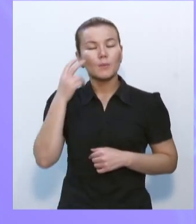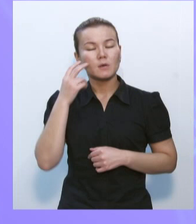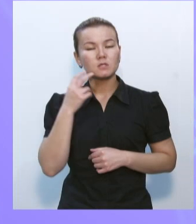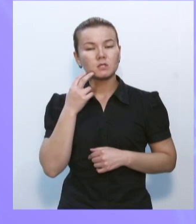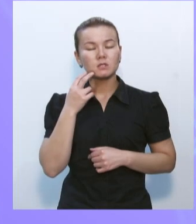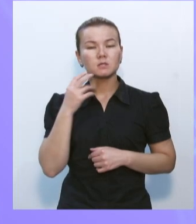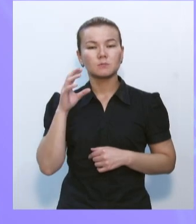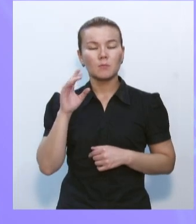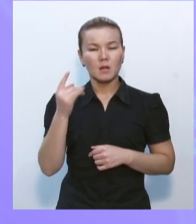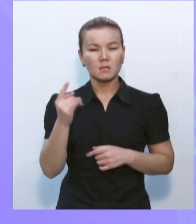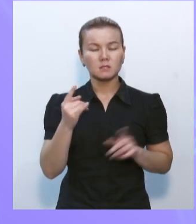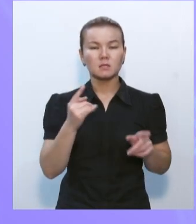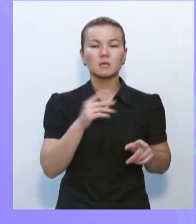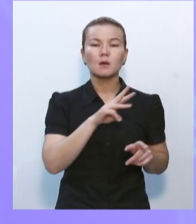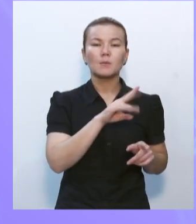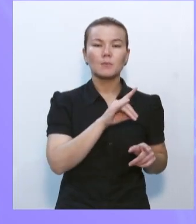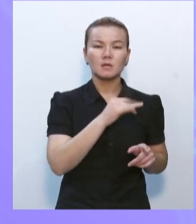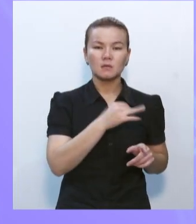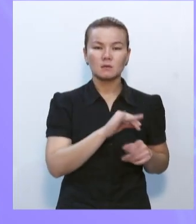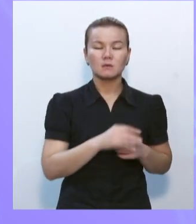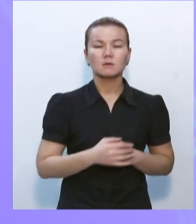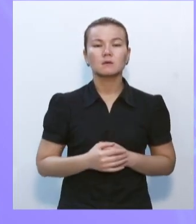Мышыктын баласы мый.